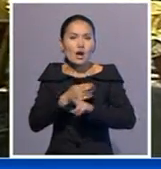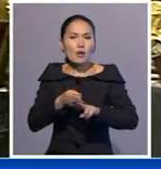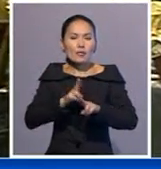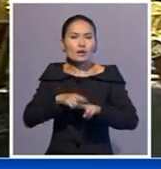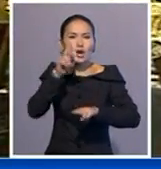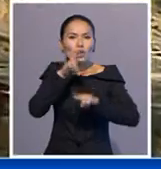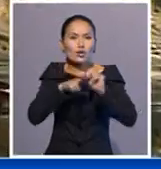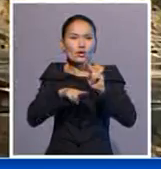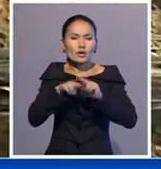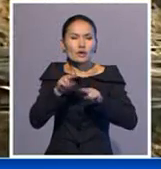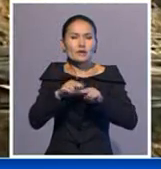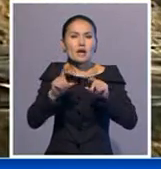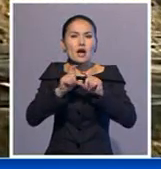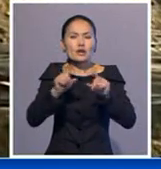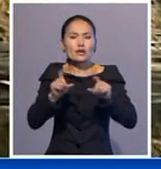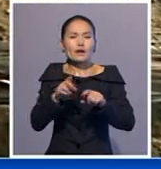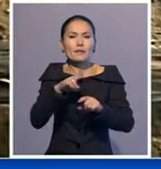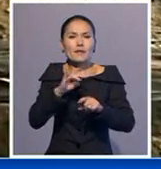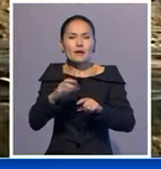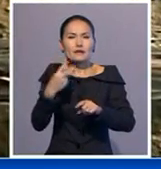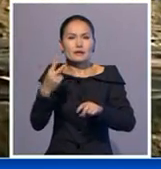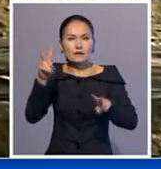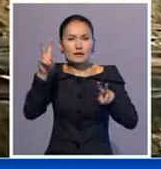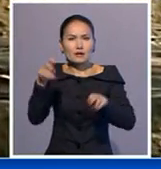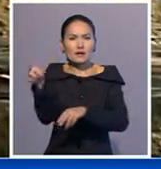нысаны ДАРС 2 жауапкершілігі шектеулі серіктестігіне тиесілі.